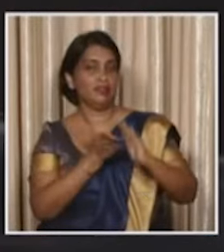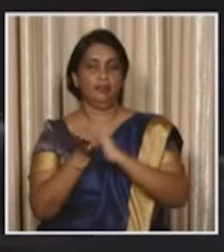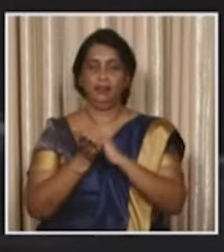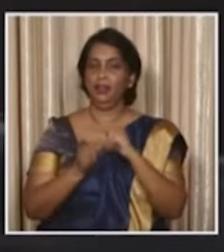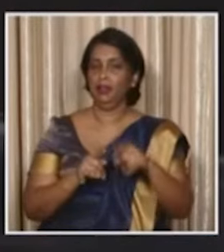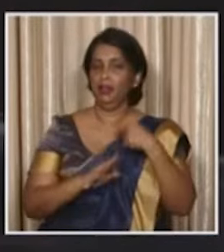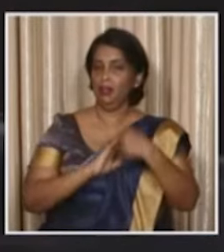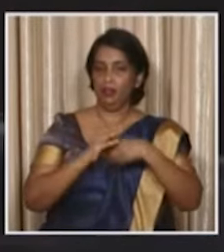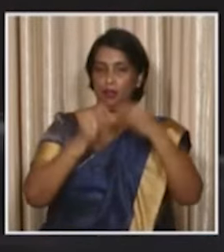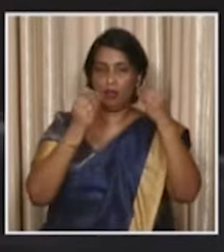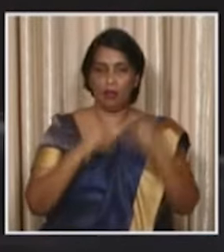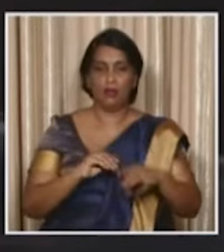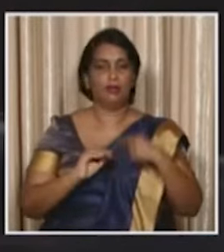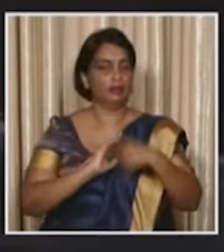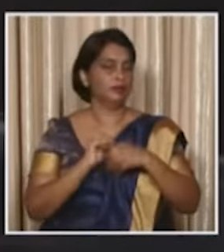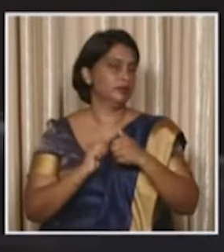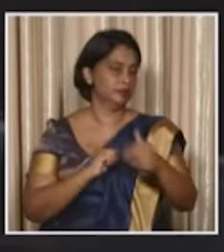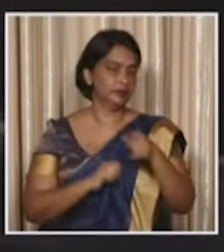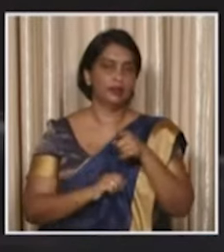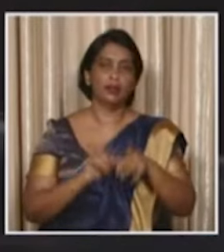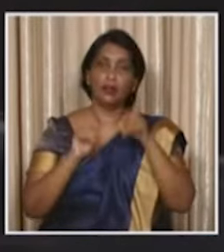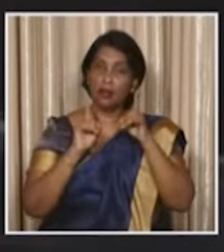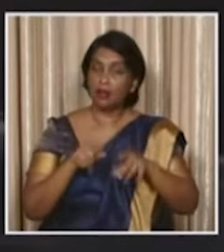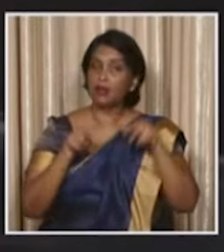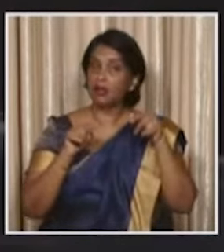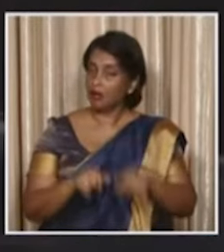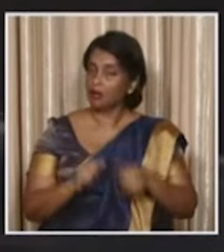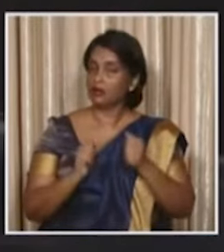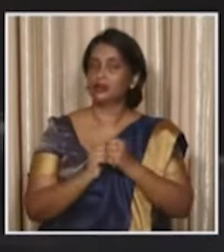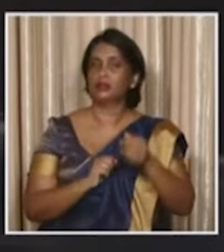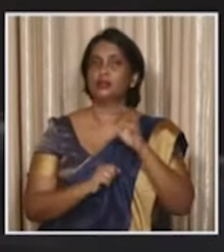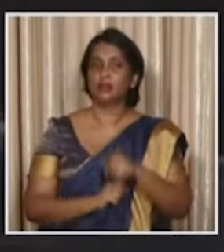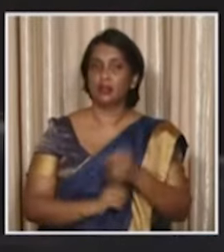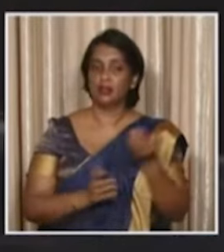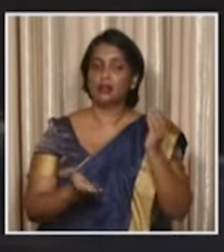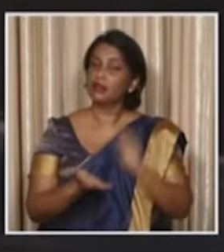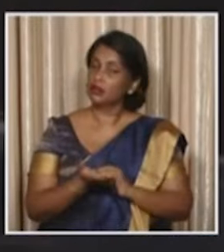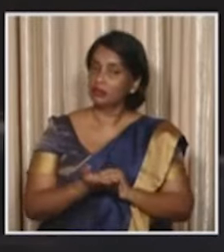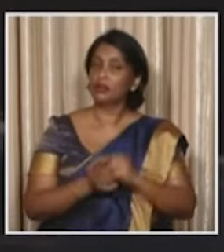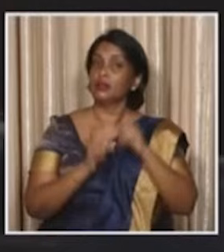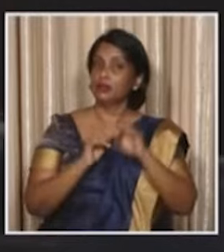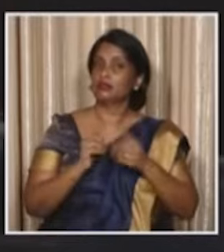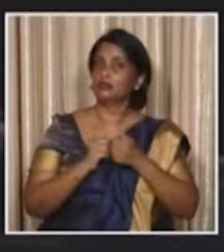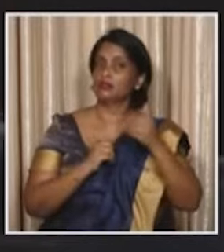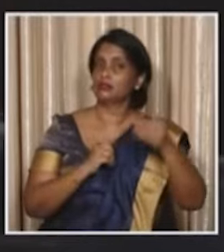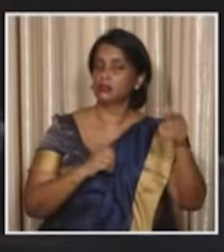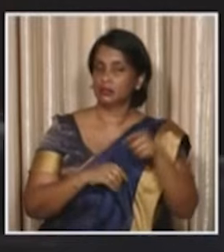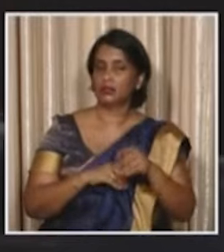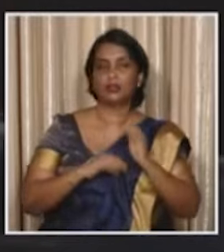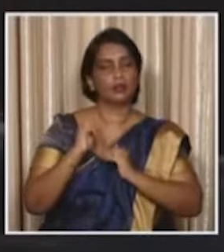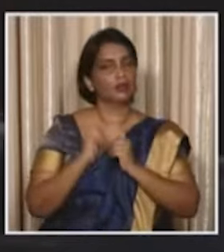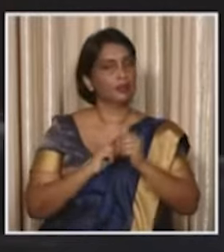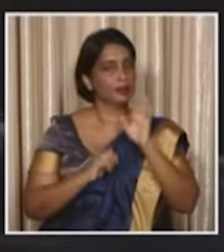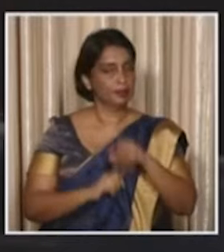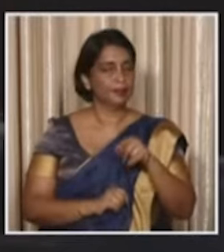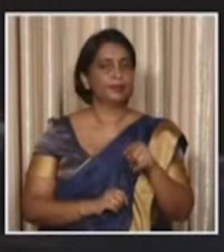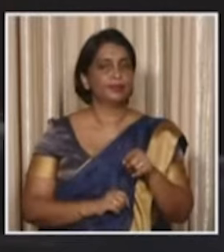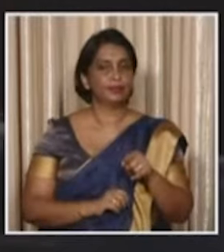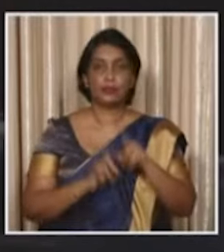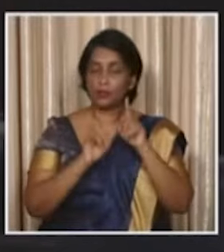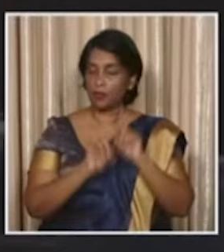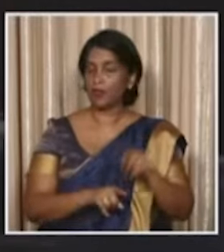මේ බංකොලොත් තත්ත්වයට රටපත් කරේ. ඉතින් අදත් මේ කරන්නේ නැවත ඒ දක්වාම ගෙනියන ක්‍රියාමාර්ගම තමයි. ඉතින්